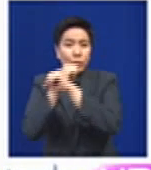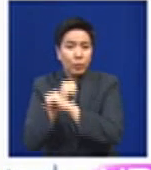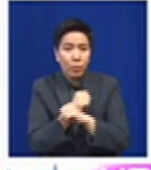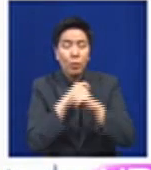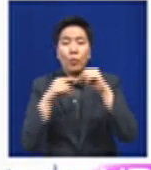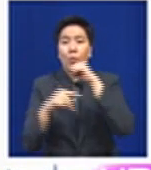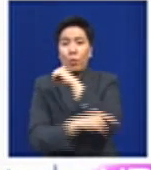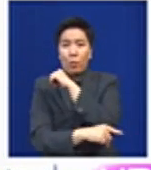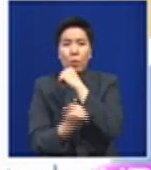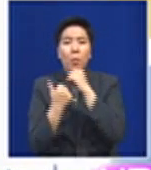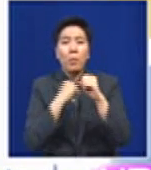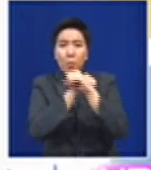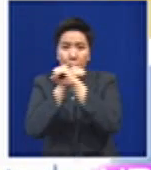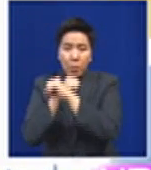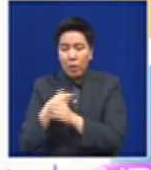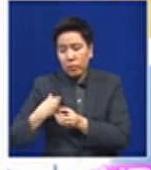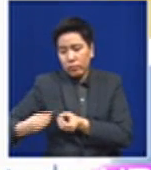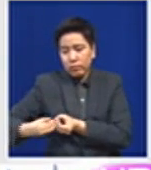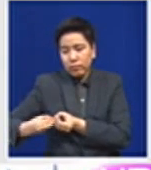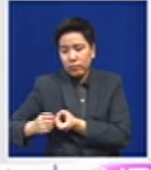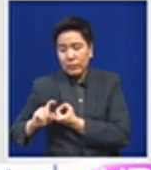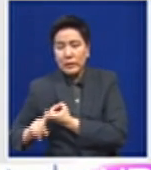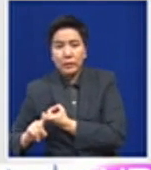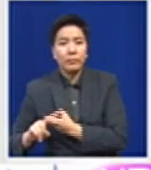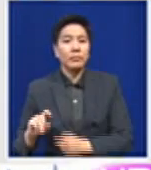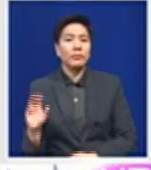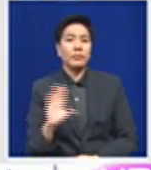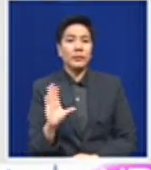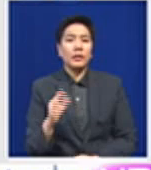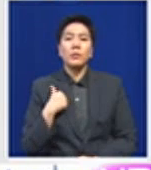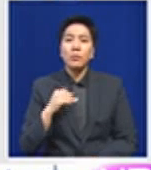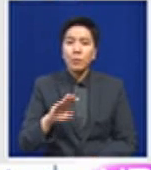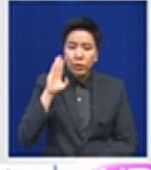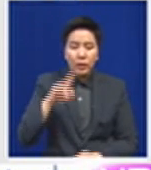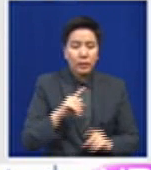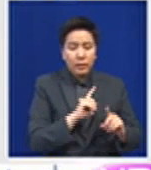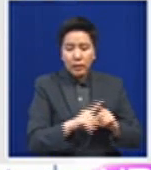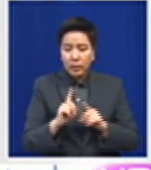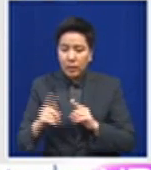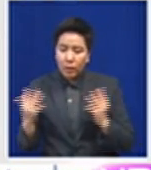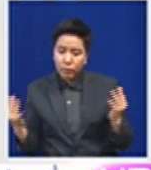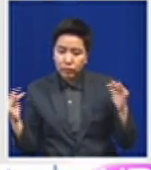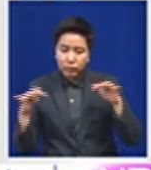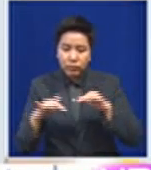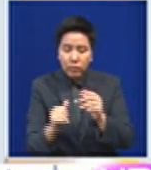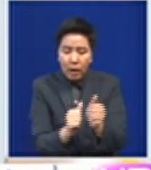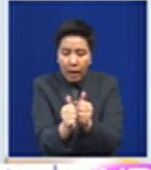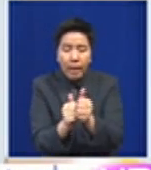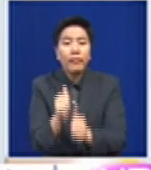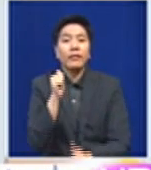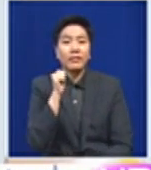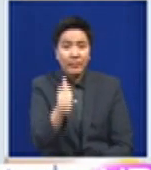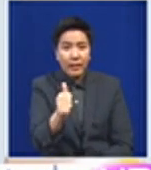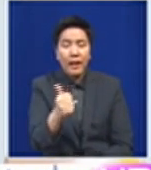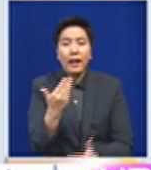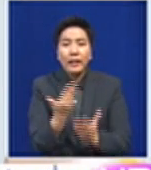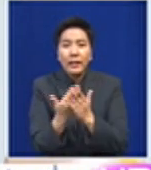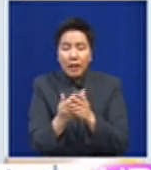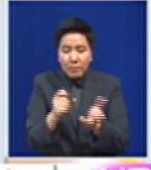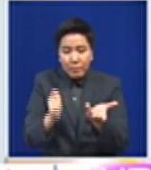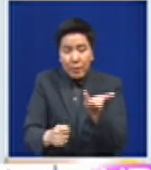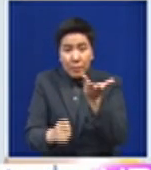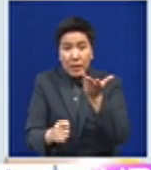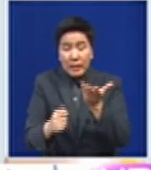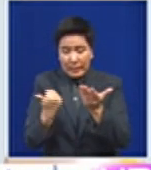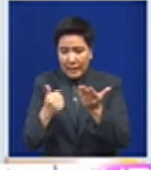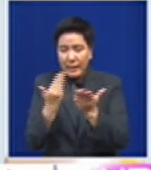และคอร์รัปชันและป้องกันการหัวประมูลซึ่งจะทำให้ผู้ประกอบการรายย่อยสามารถเข้าร่วมประมูลได้ทั้งยังช่วยให้ราคาประมูลต่ำกว่